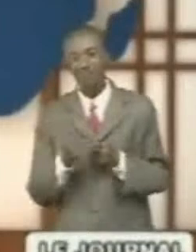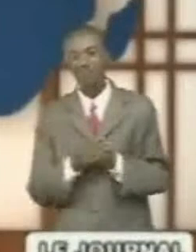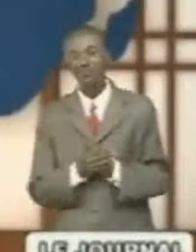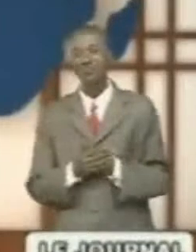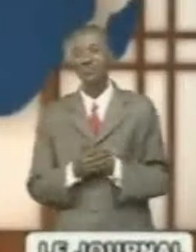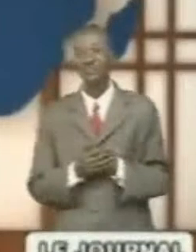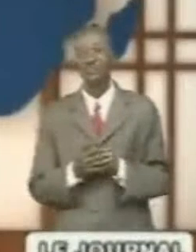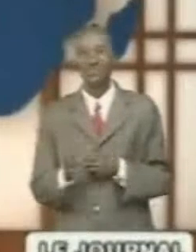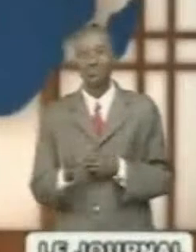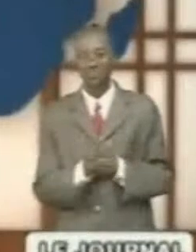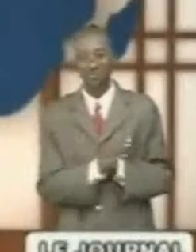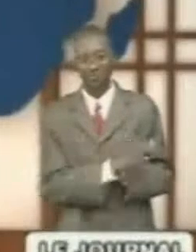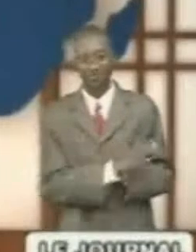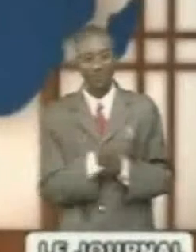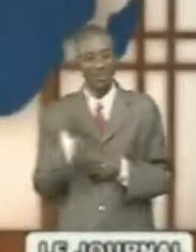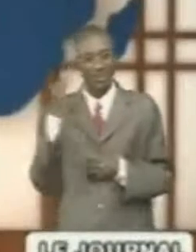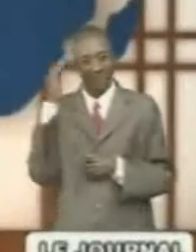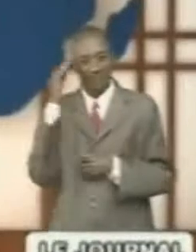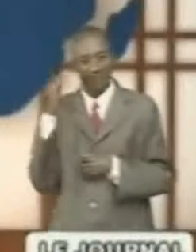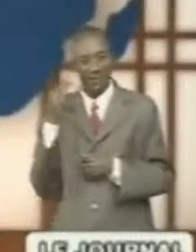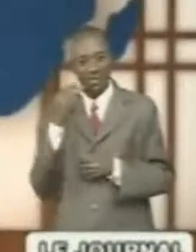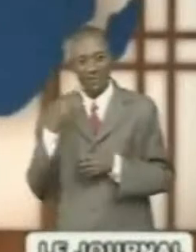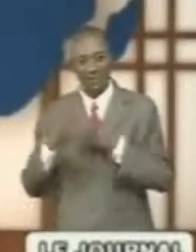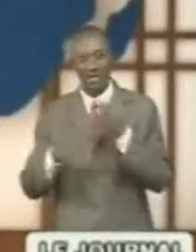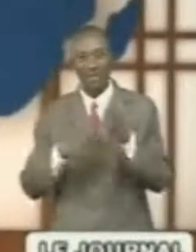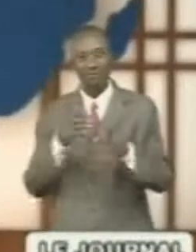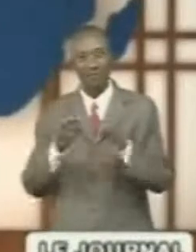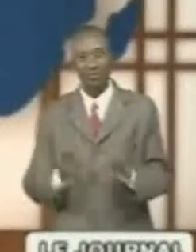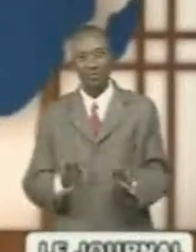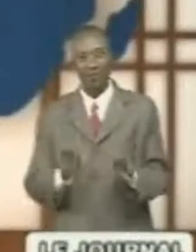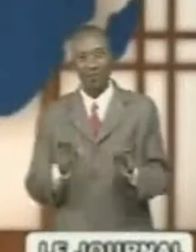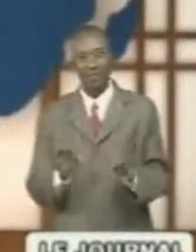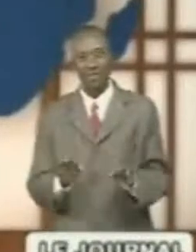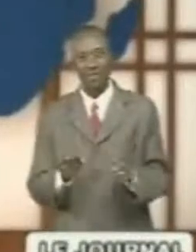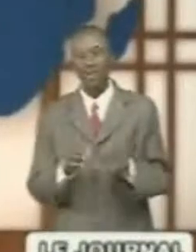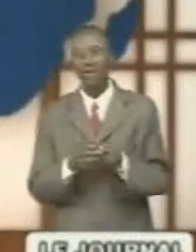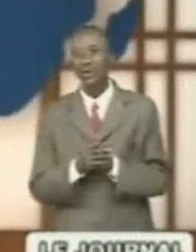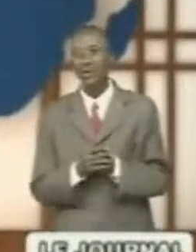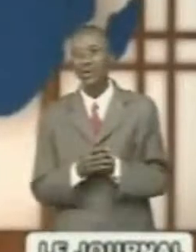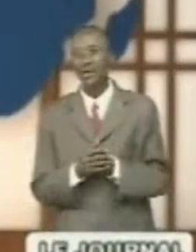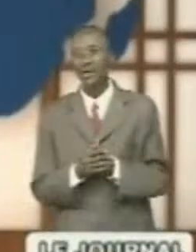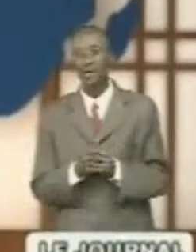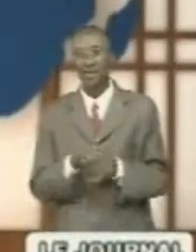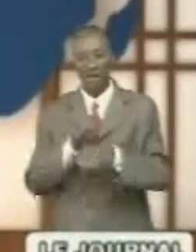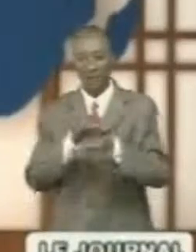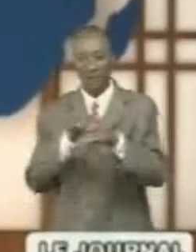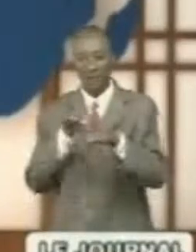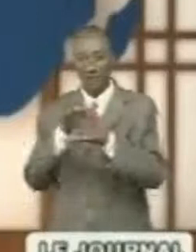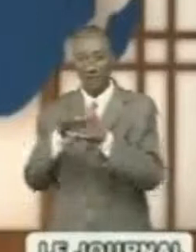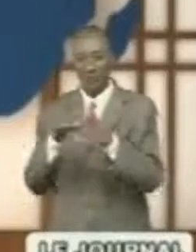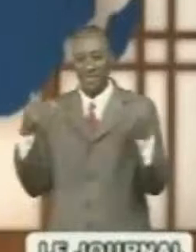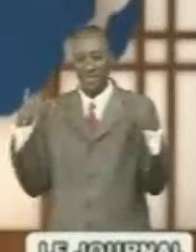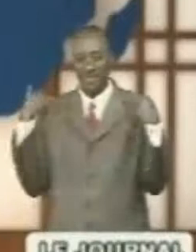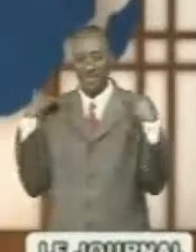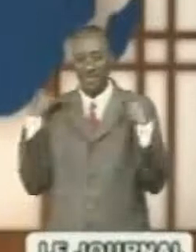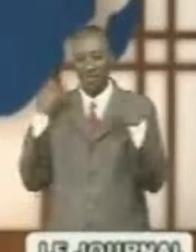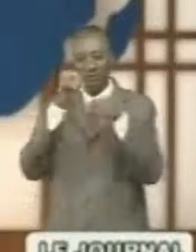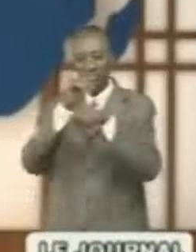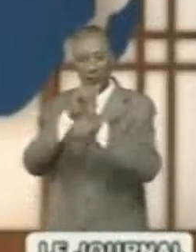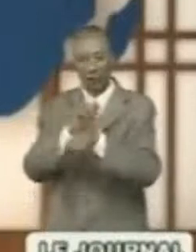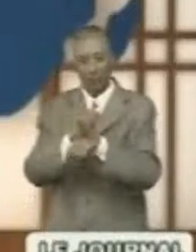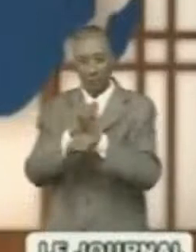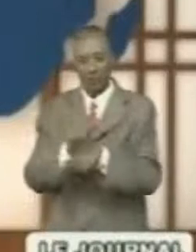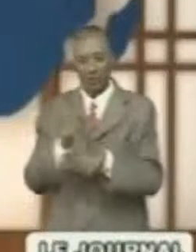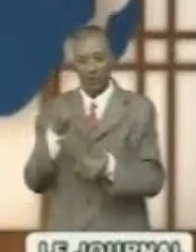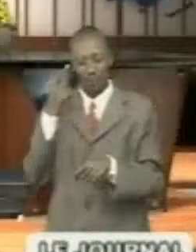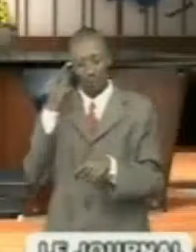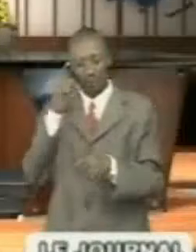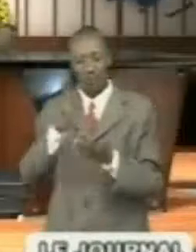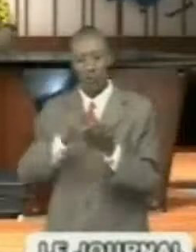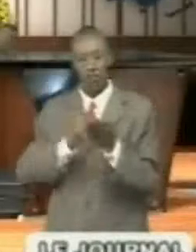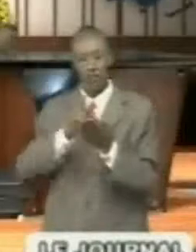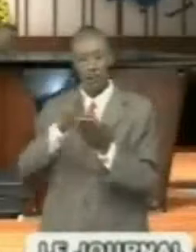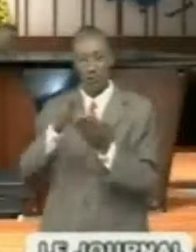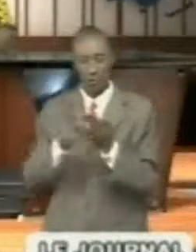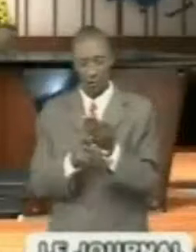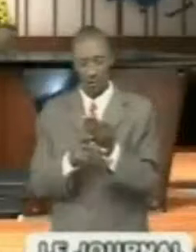Le ministre des Affaires foncières vient d'associer les chefs coutumiers à la matérialisation du